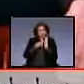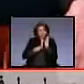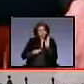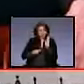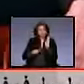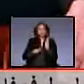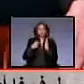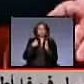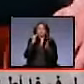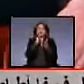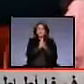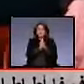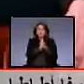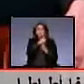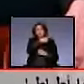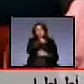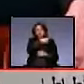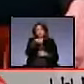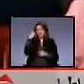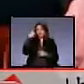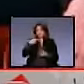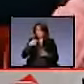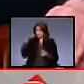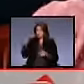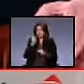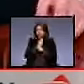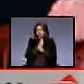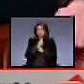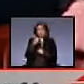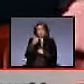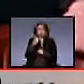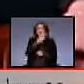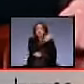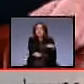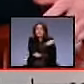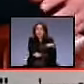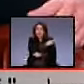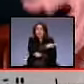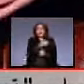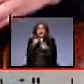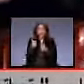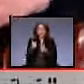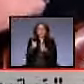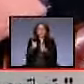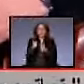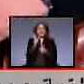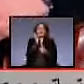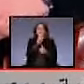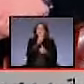صاحبي وصديقي مروان حامد، فانا سعيد جدا بالتجربه دي يا عمرو. سعيد ان انا نفسي